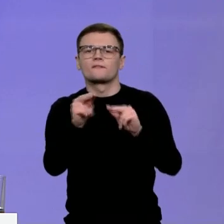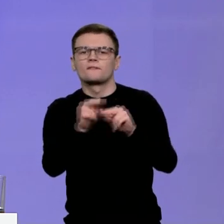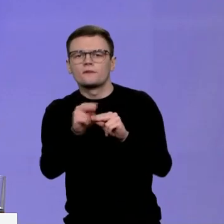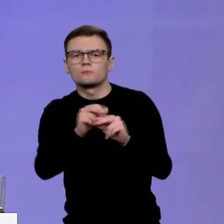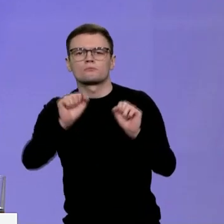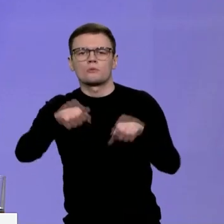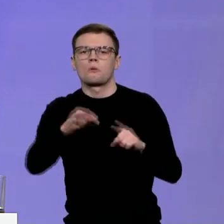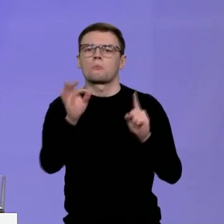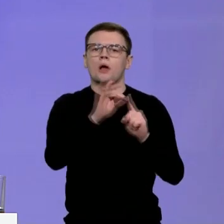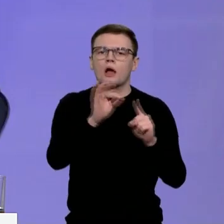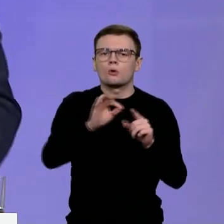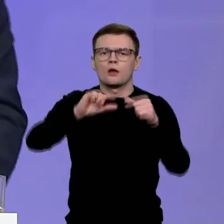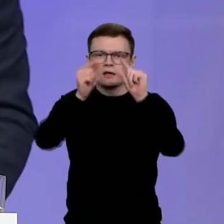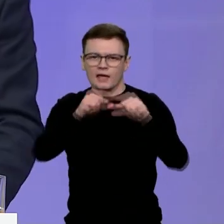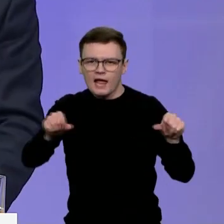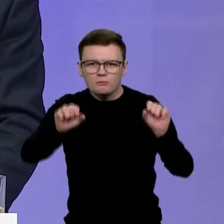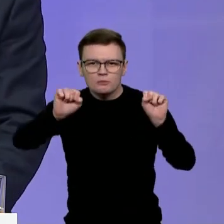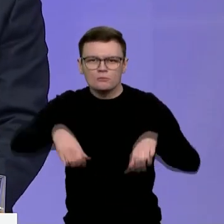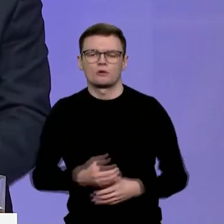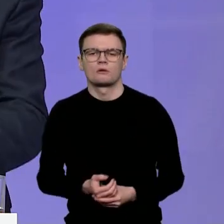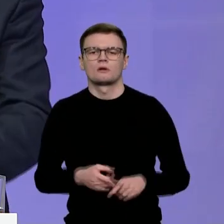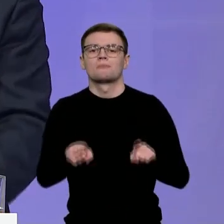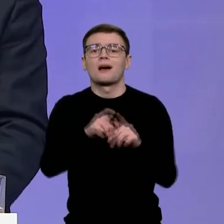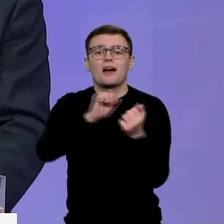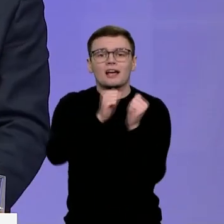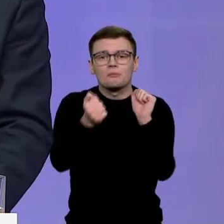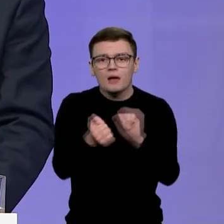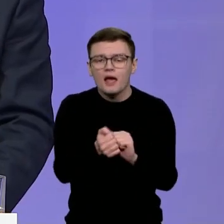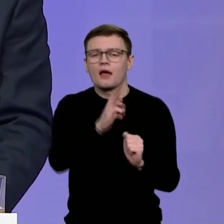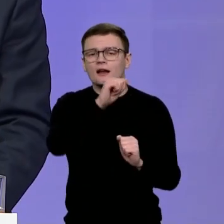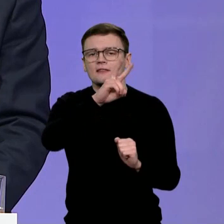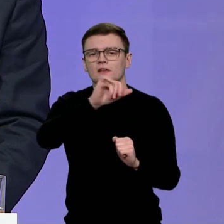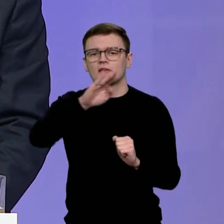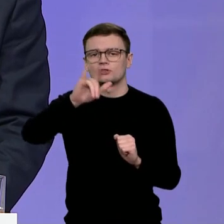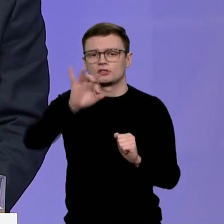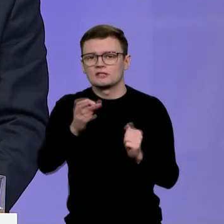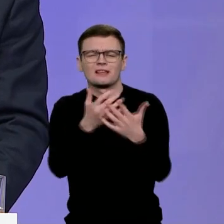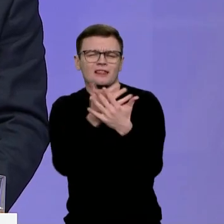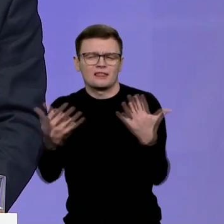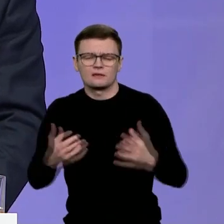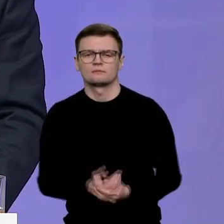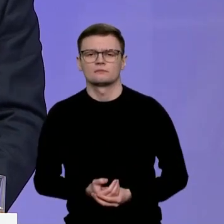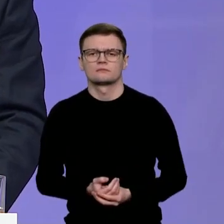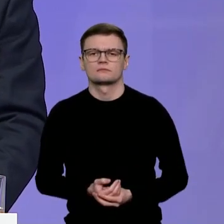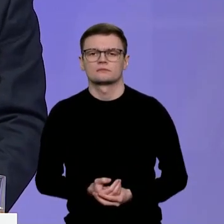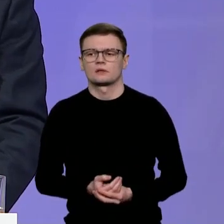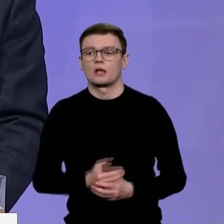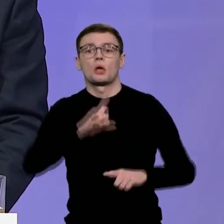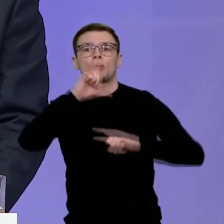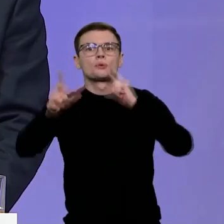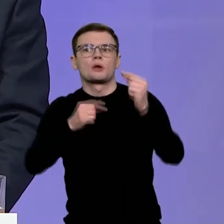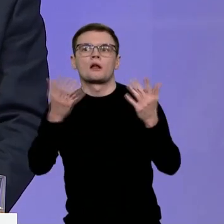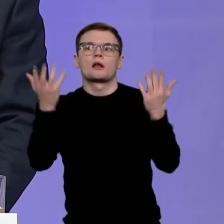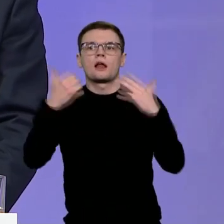Kelmė, reiškia Akmenė ir Radviliškis ir taip toliau, gerinti susisiekimo paslaugas, gerinti